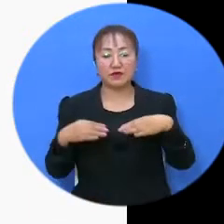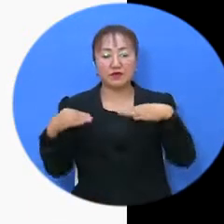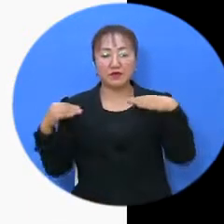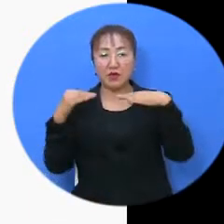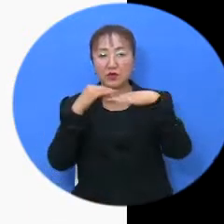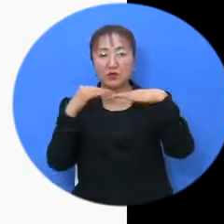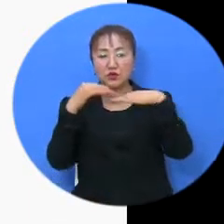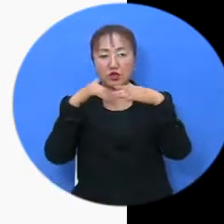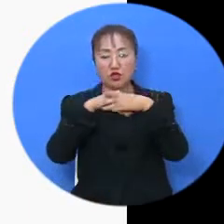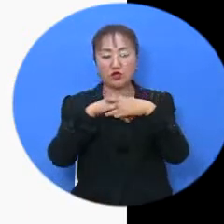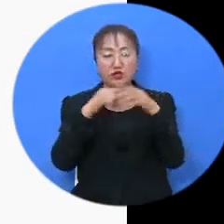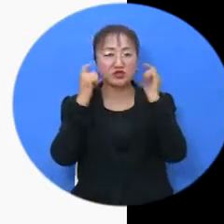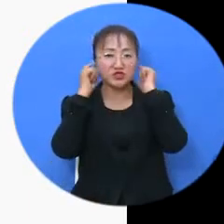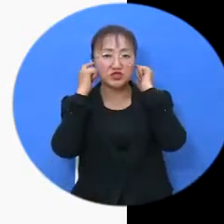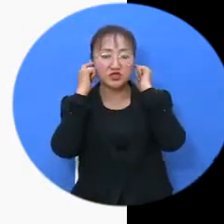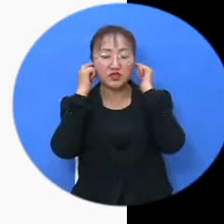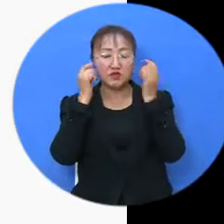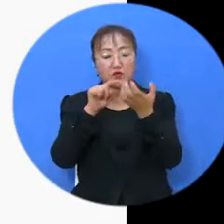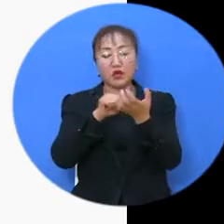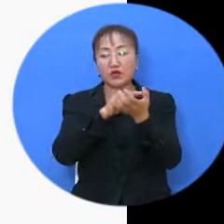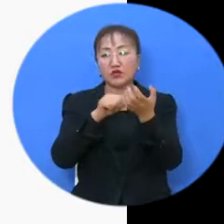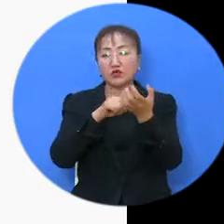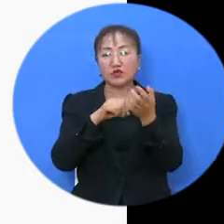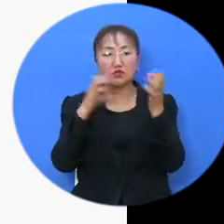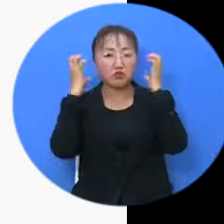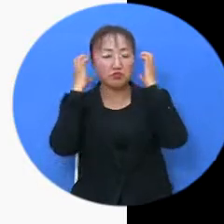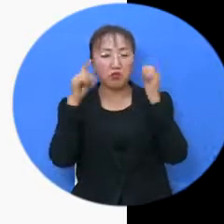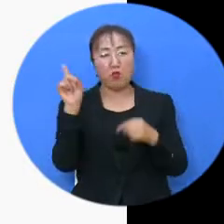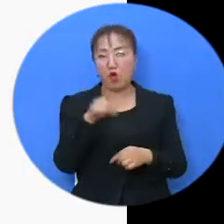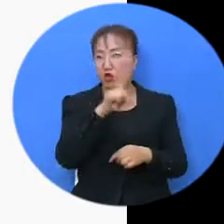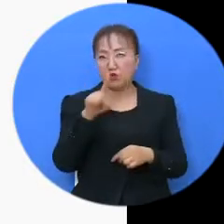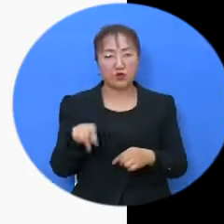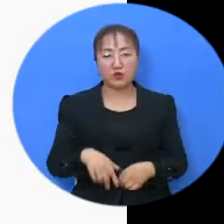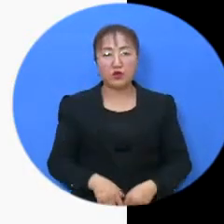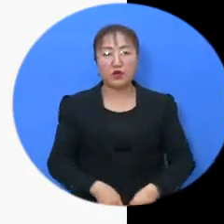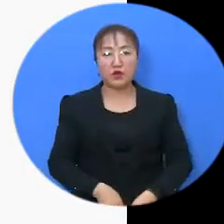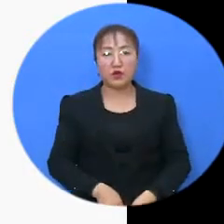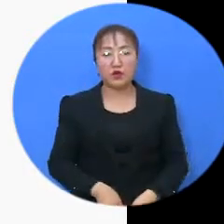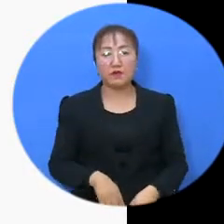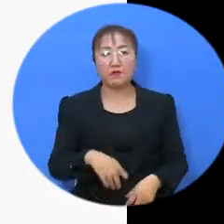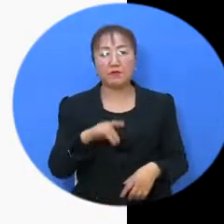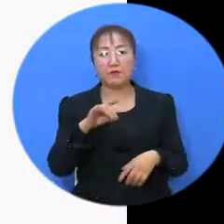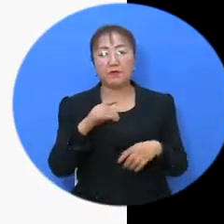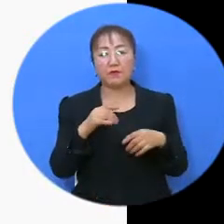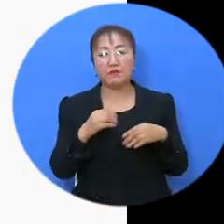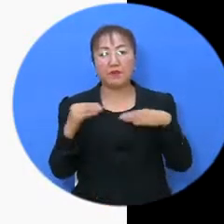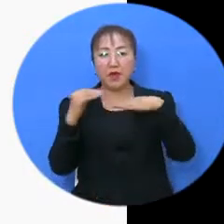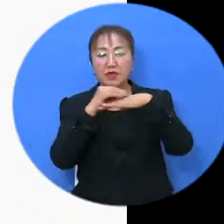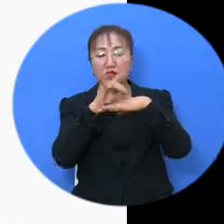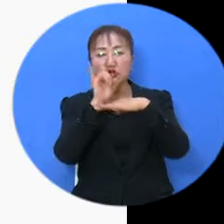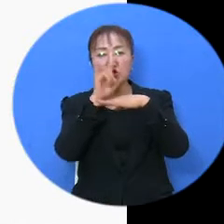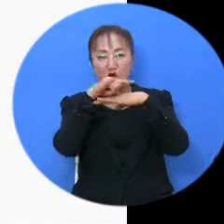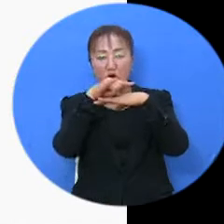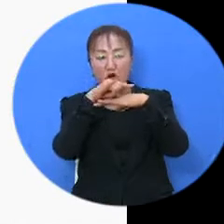оролцохдоо гар утас чихвчний хөгжим сонсож болохгүй. Машины цонхоор гараа эсвэл